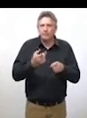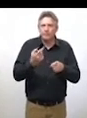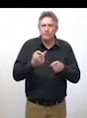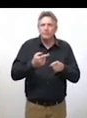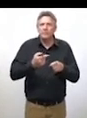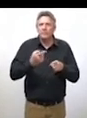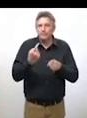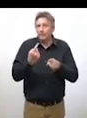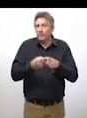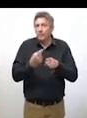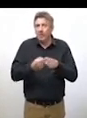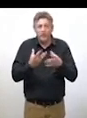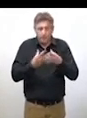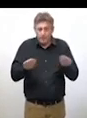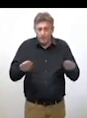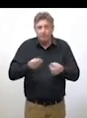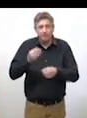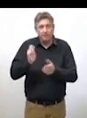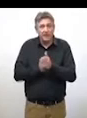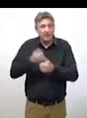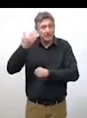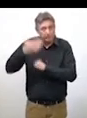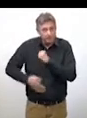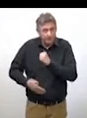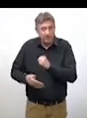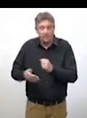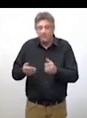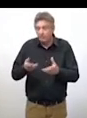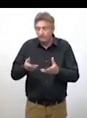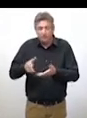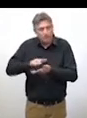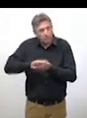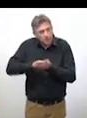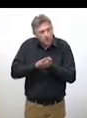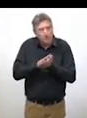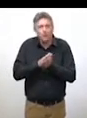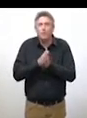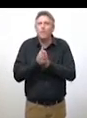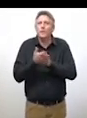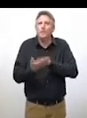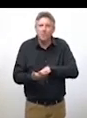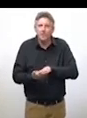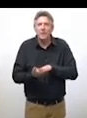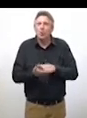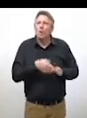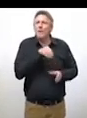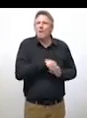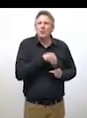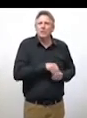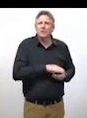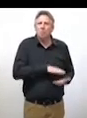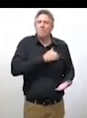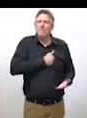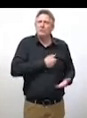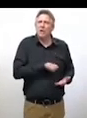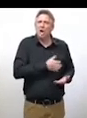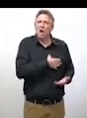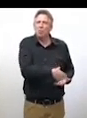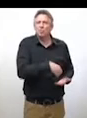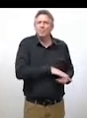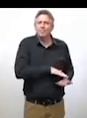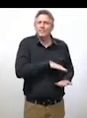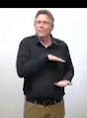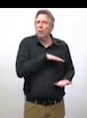certains cas, ce qui leur permet de se prémunir notamment d'une logique d'accumulation et d'enrichissement personnel qui est une